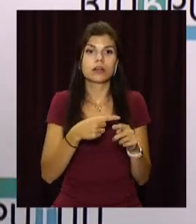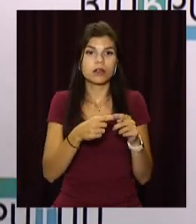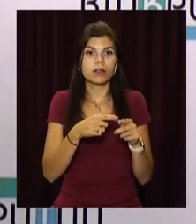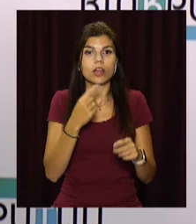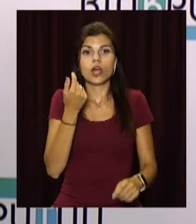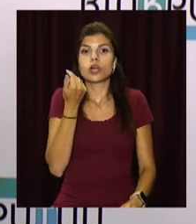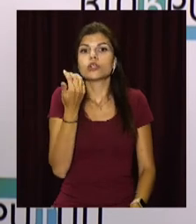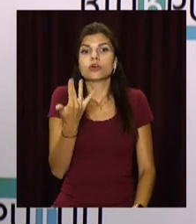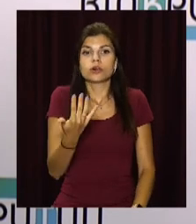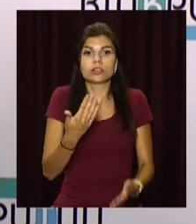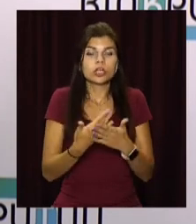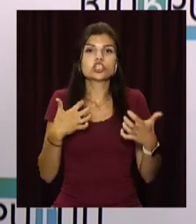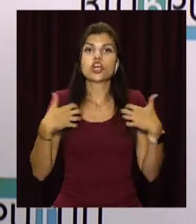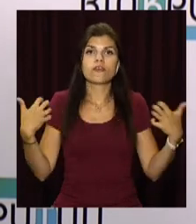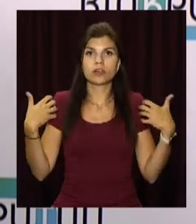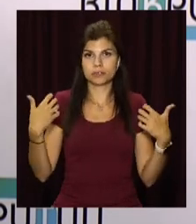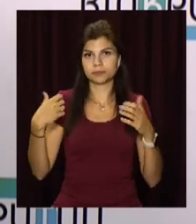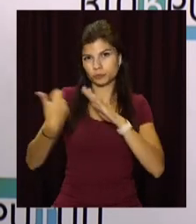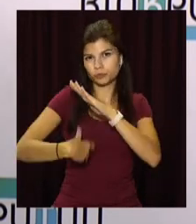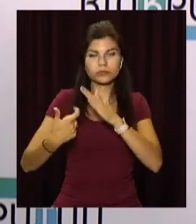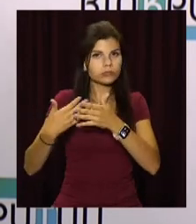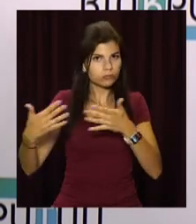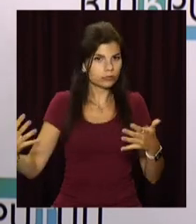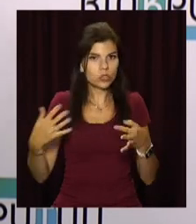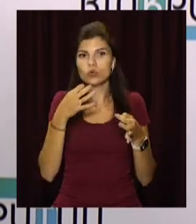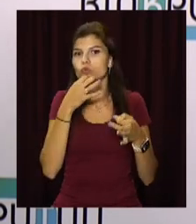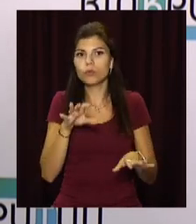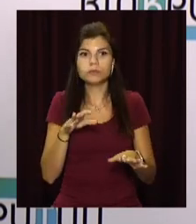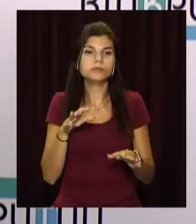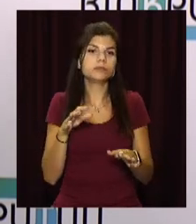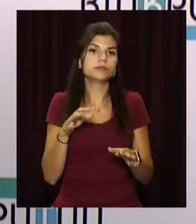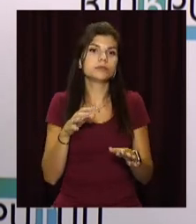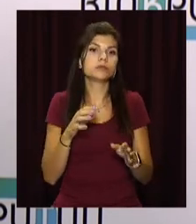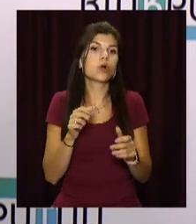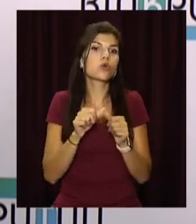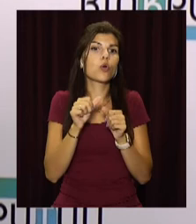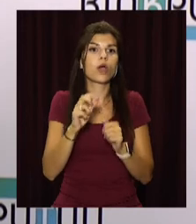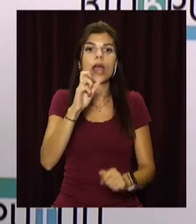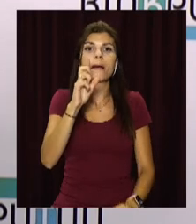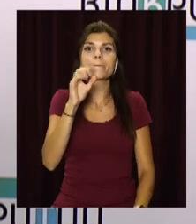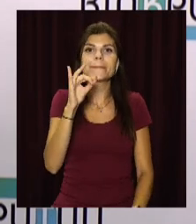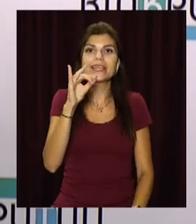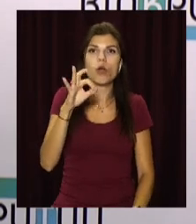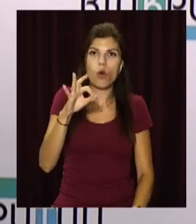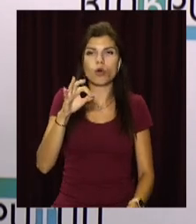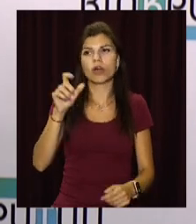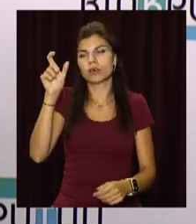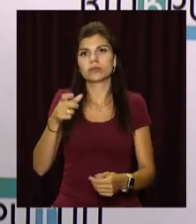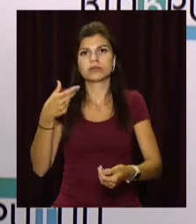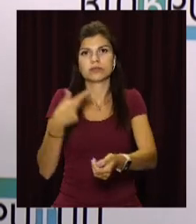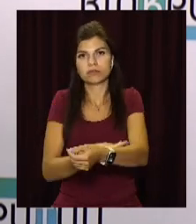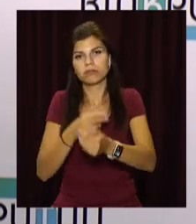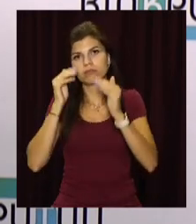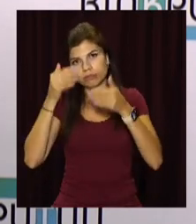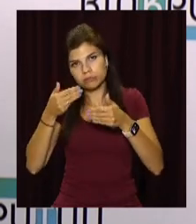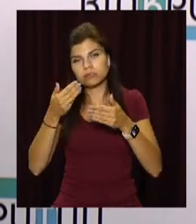численности беспризорных животных любым другим способом, кроме как биостерилизации. Также